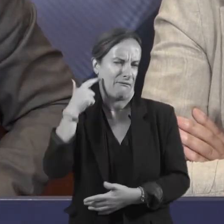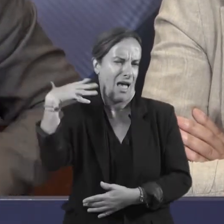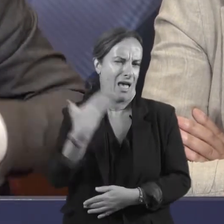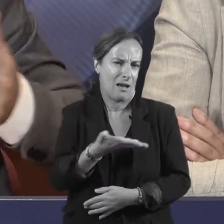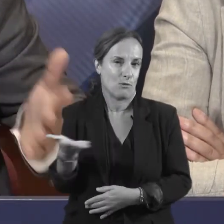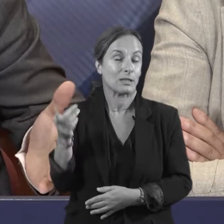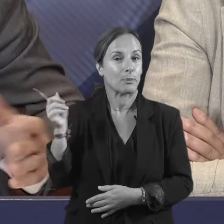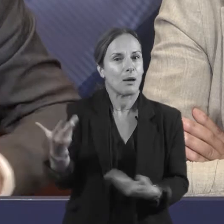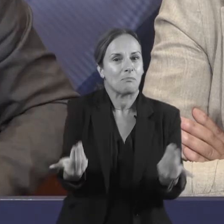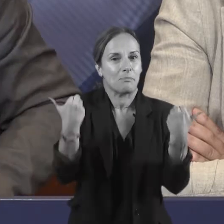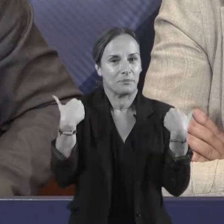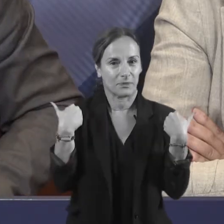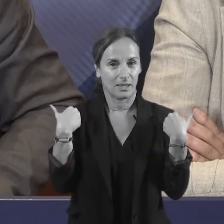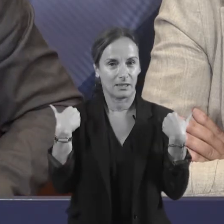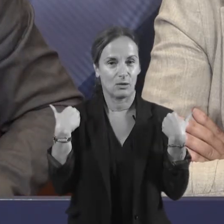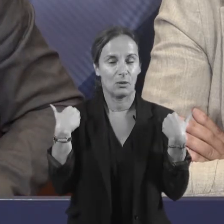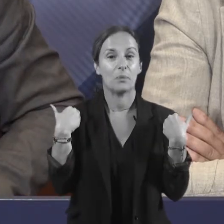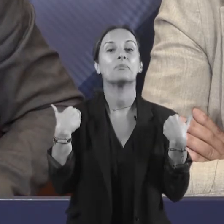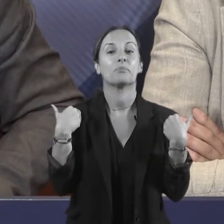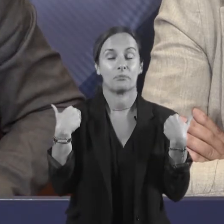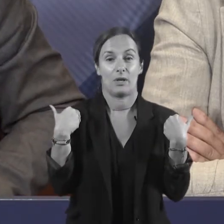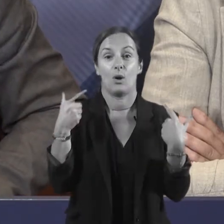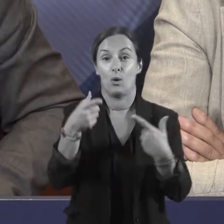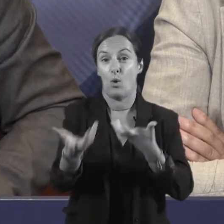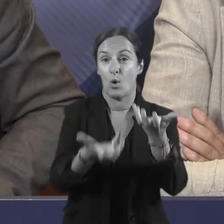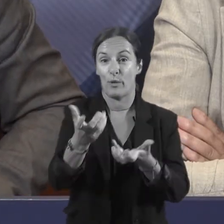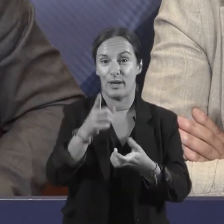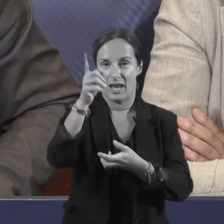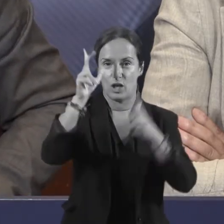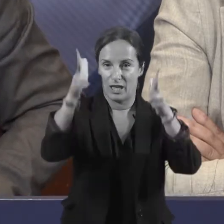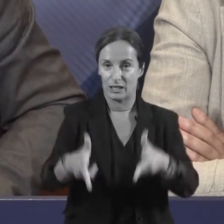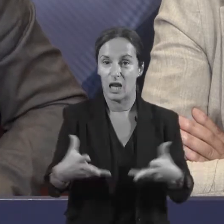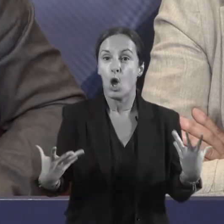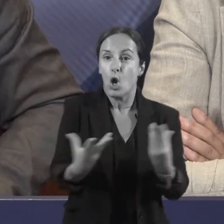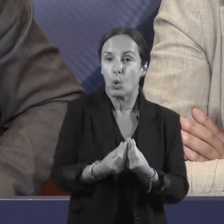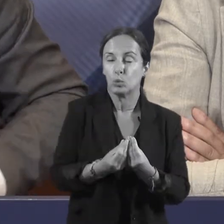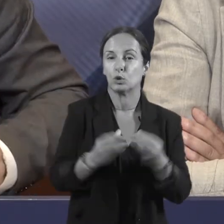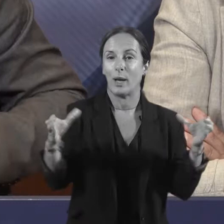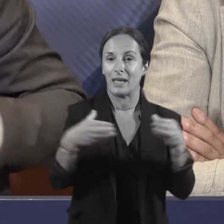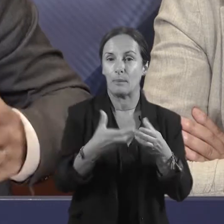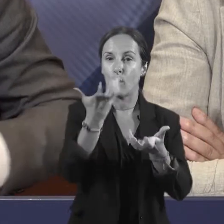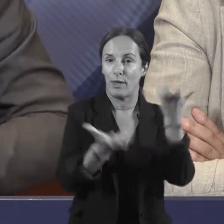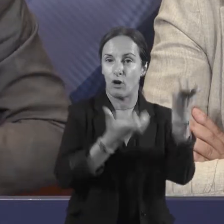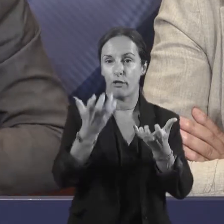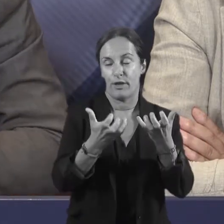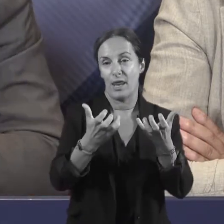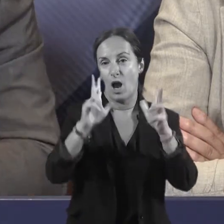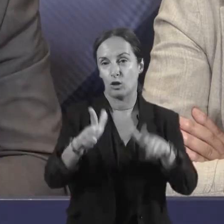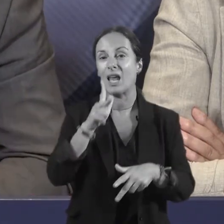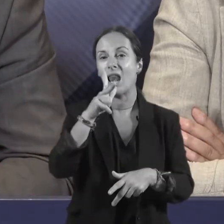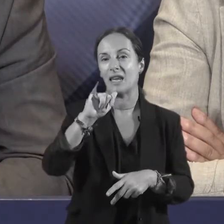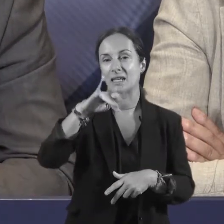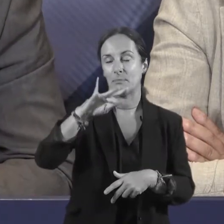l'esdeveniment i el realitzarà juntament amb l'equip de cuina de l'Hispània un show cooking. Estan fent un esforç de